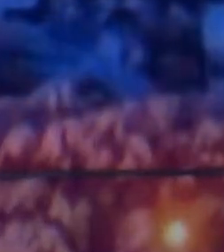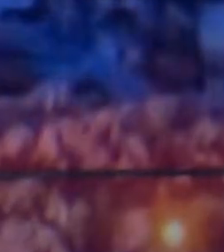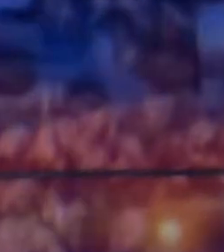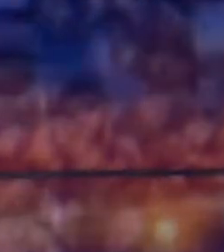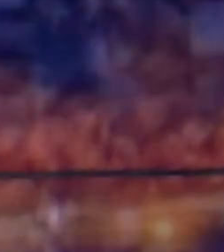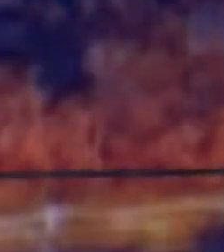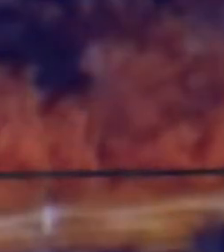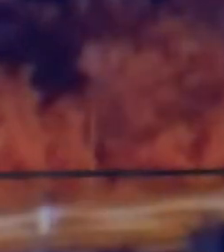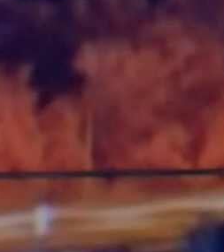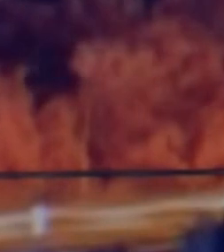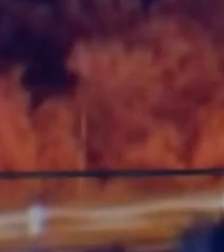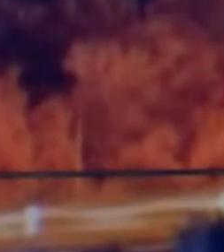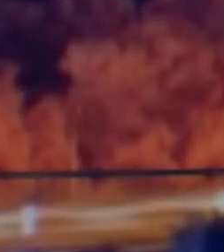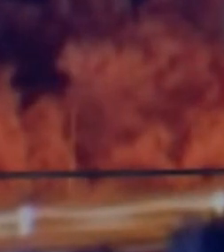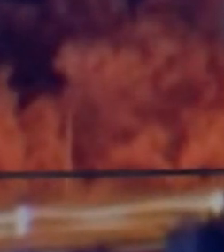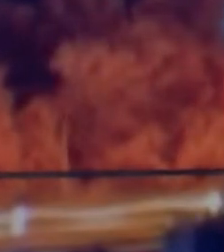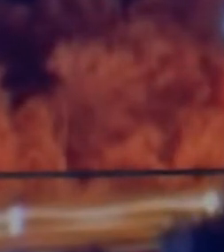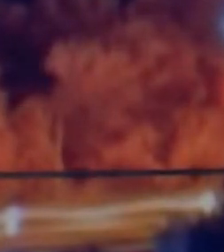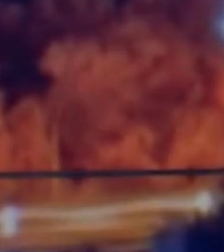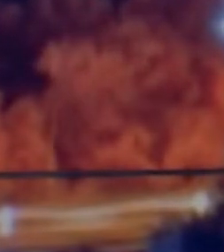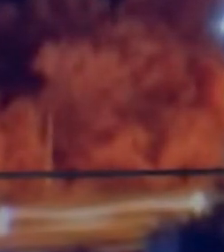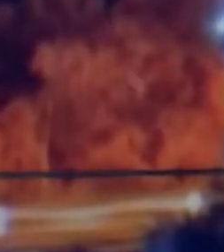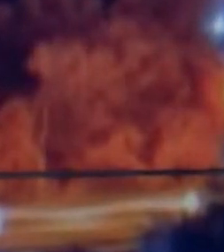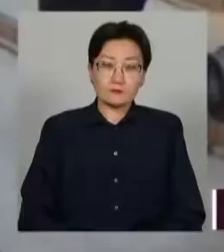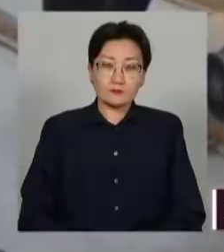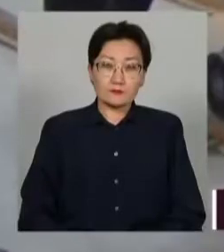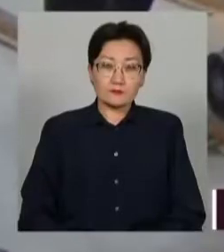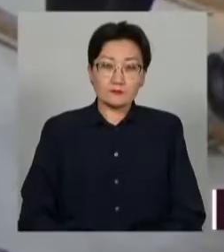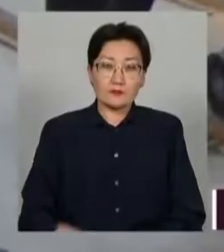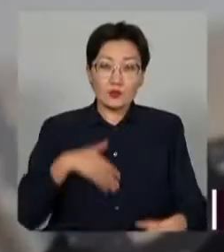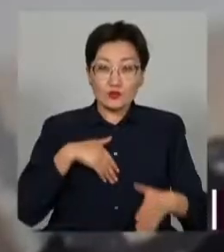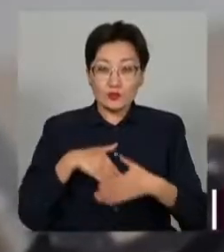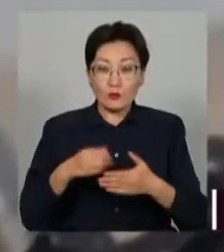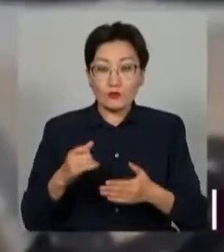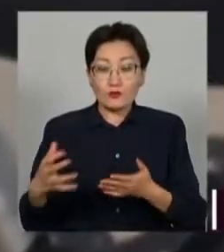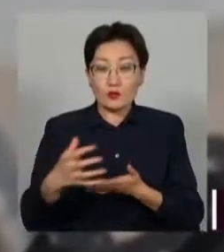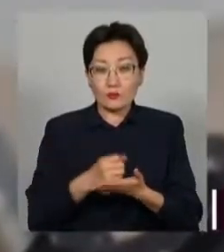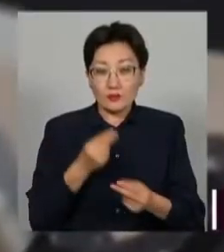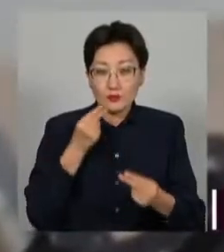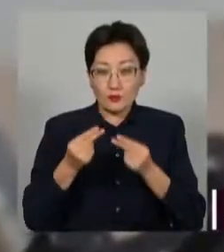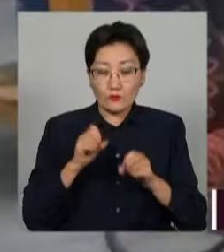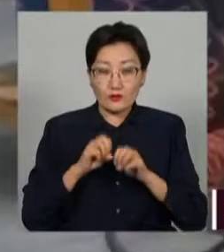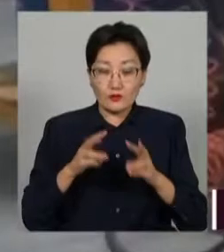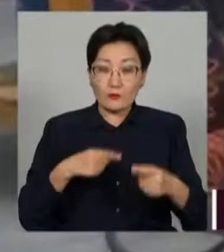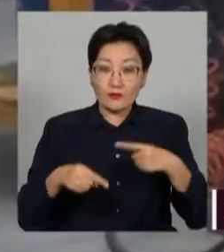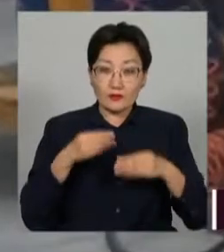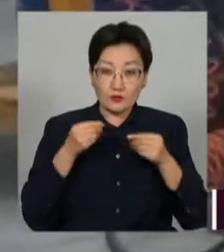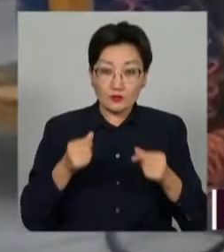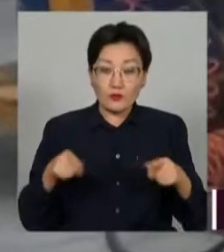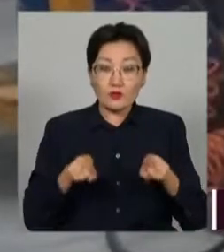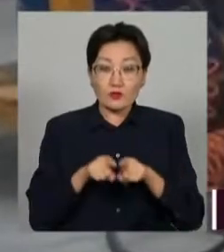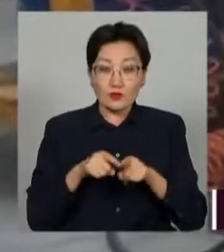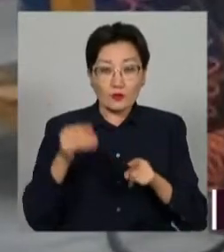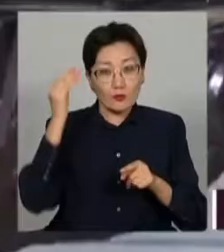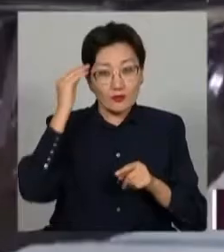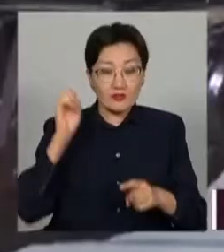даму вице-министрі Марат Қарабаев мәлімдеді. Сөзінше, кейбір қоғам белсенділерінің өтеле алым азық-түлік қауіпсіздігіне де кері әсерін тигізеді деген сөзі